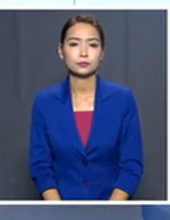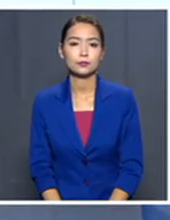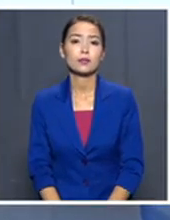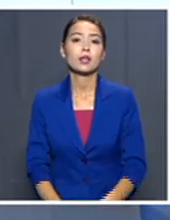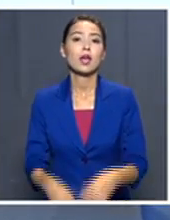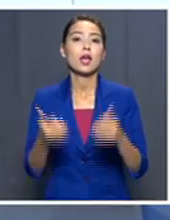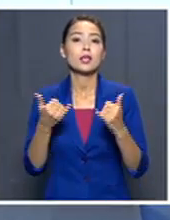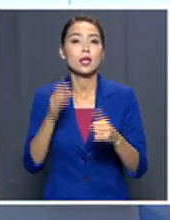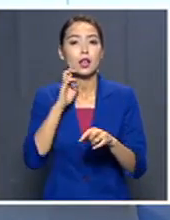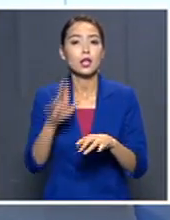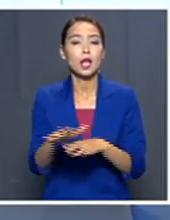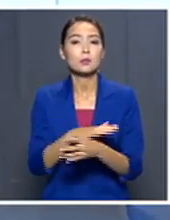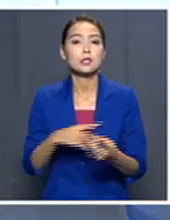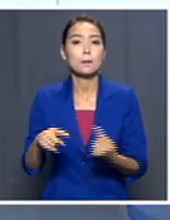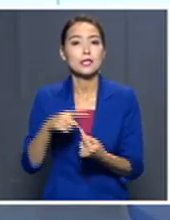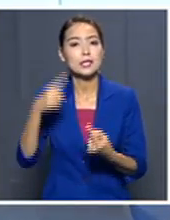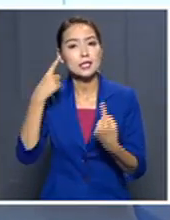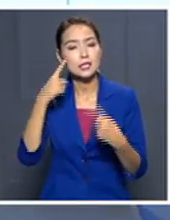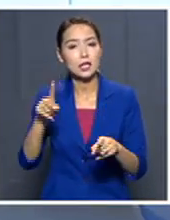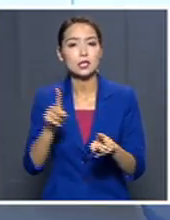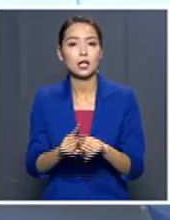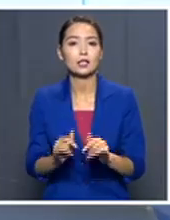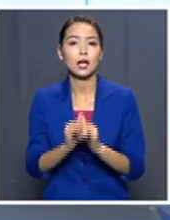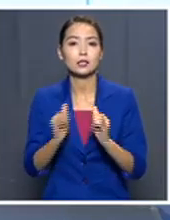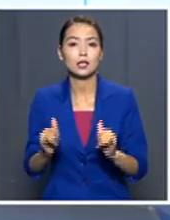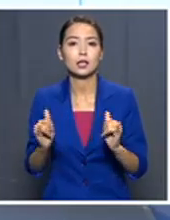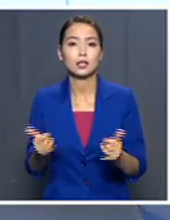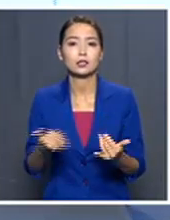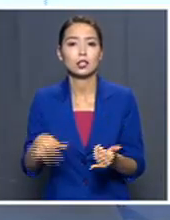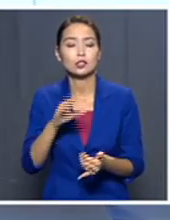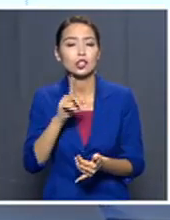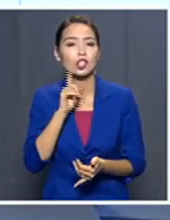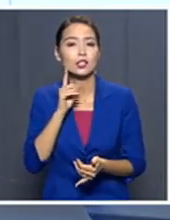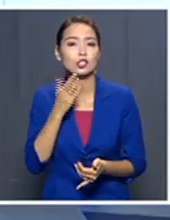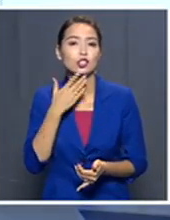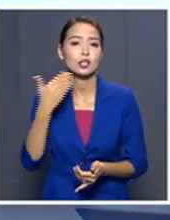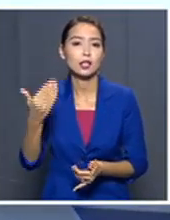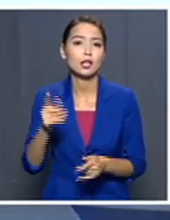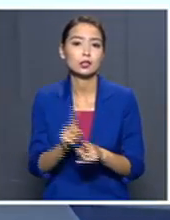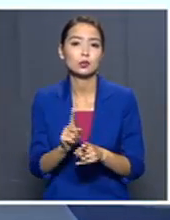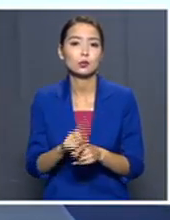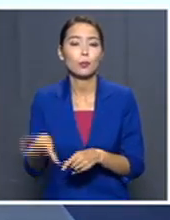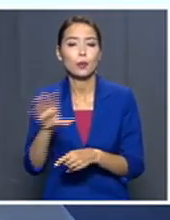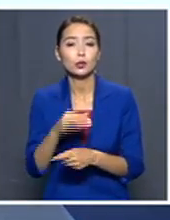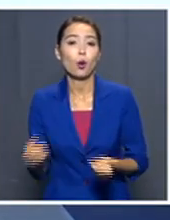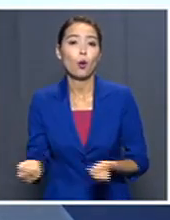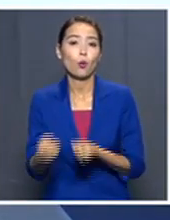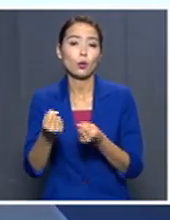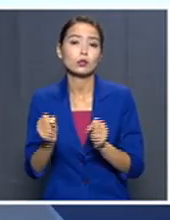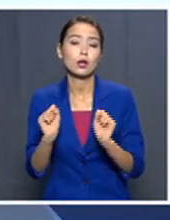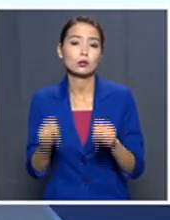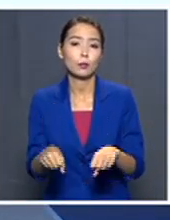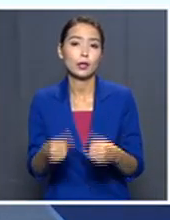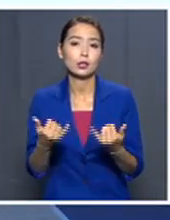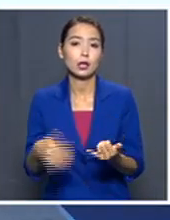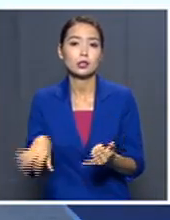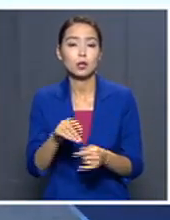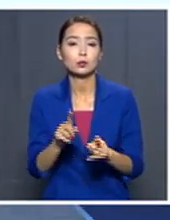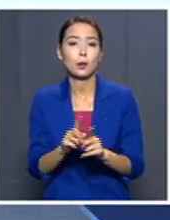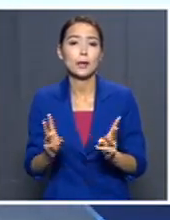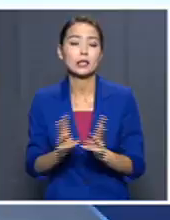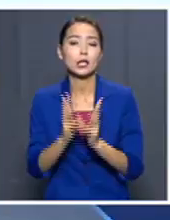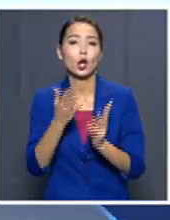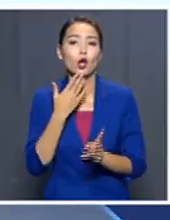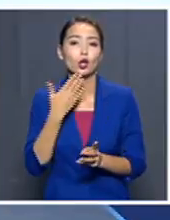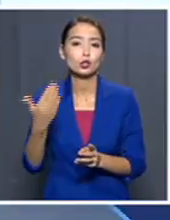Енді елімізде бизнес идеясын іске асырғысы келетін жастар шетелдің венчурлық қорларында қолдау табалы. Бүгін Бәйтерек ұлттық басқарушы